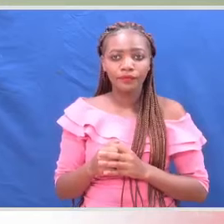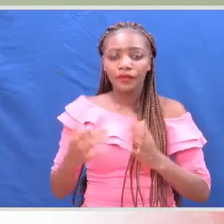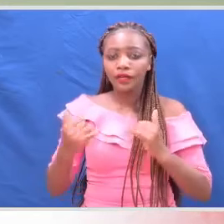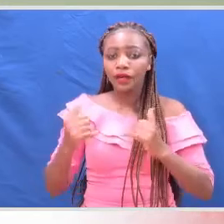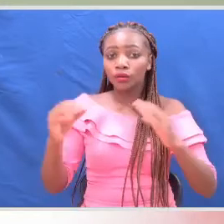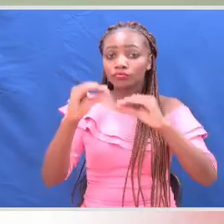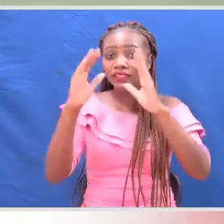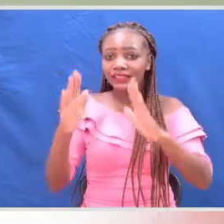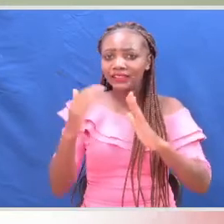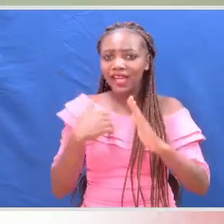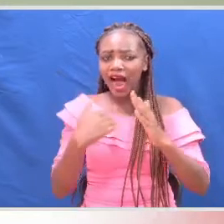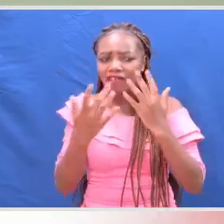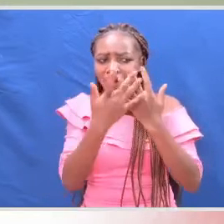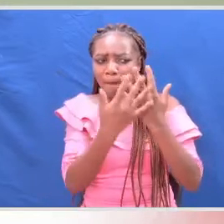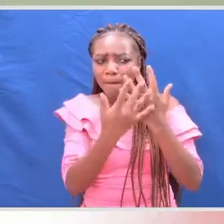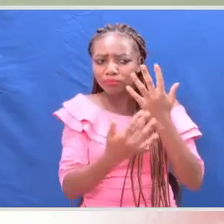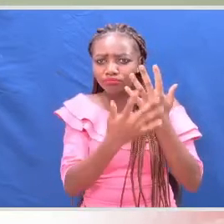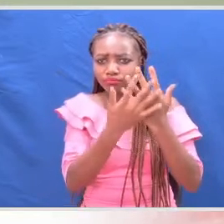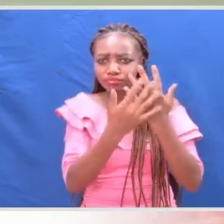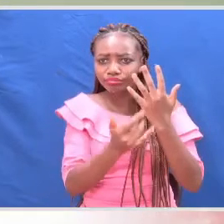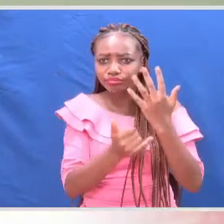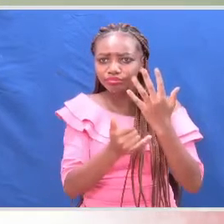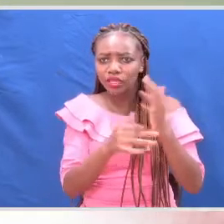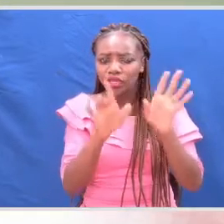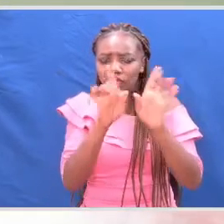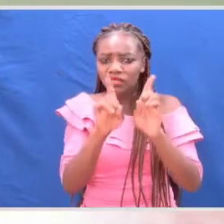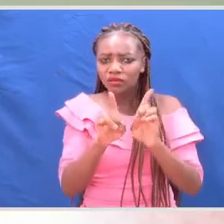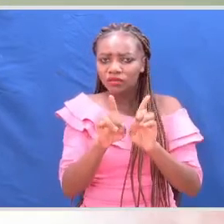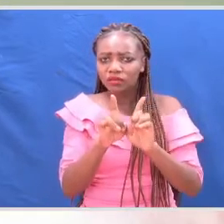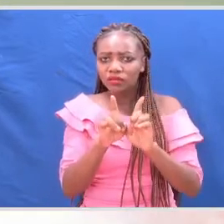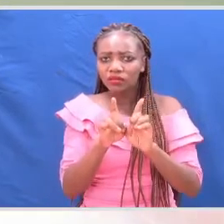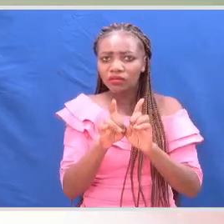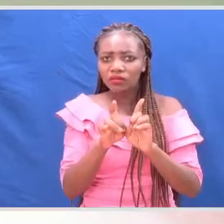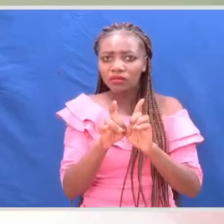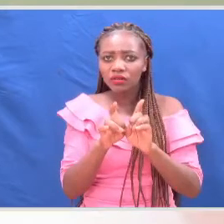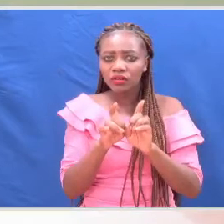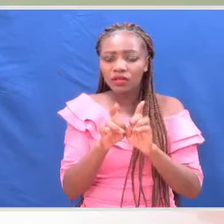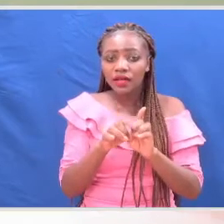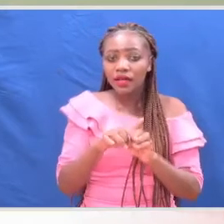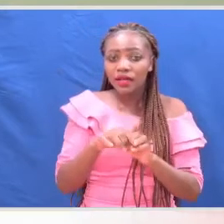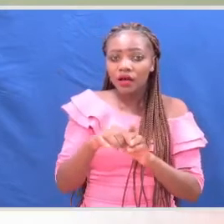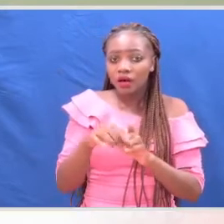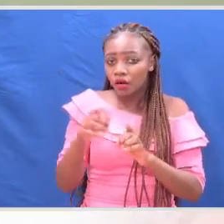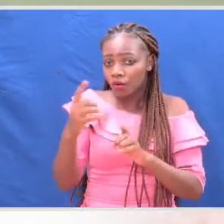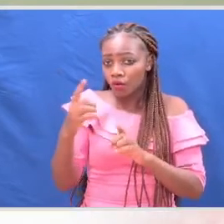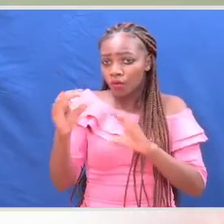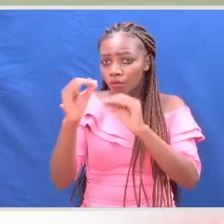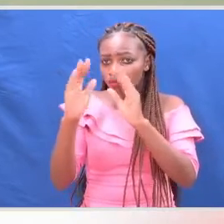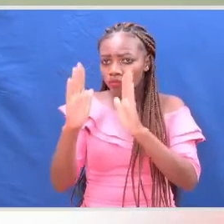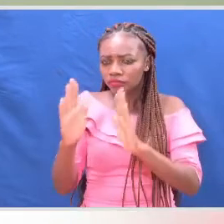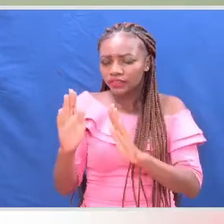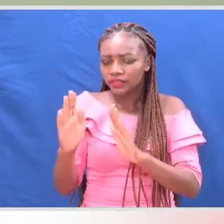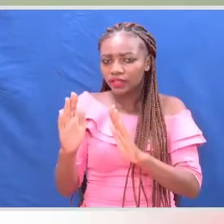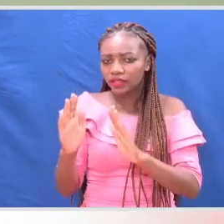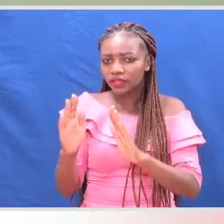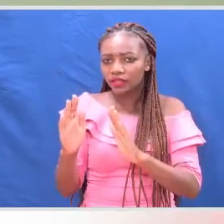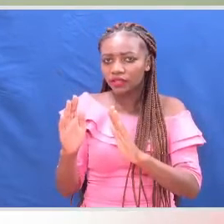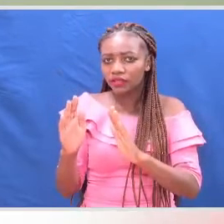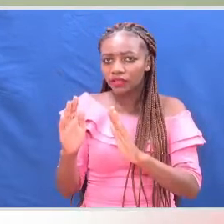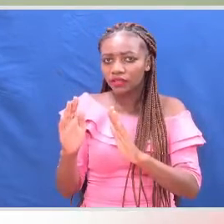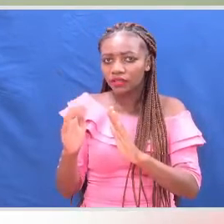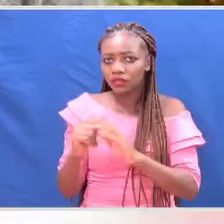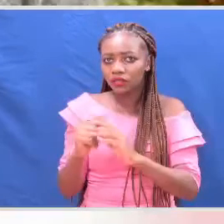home. But for the case of Edwin Mokaya requires